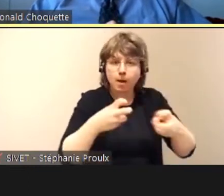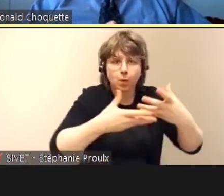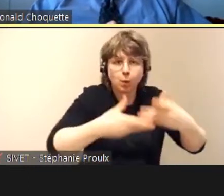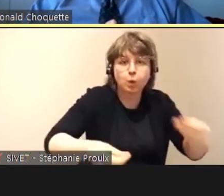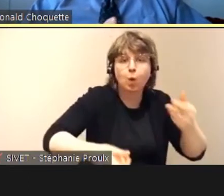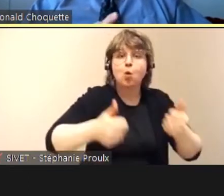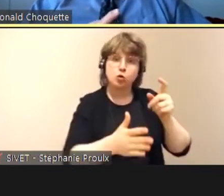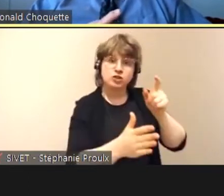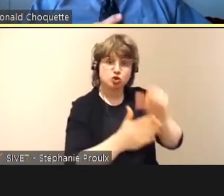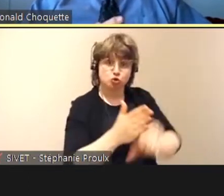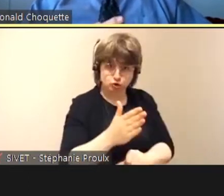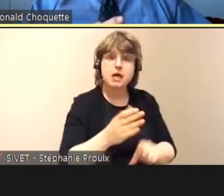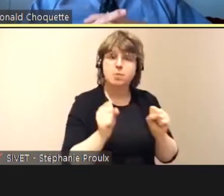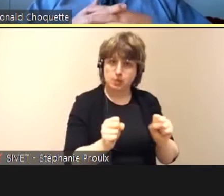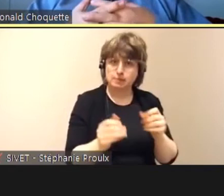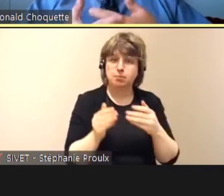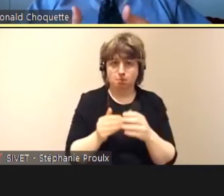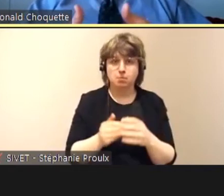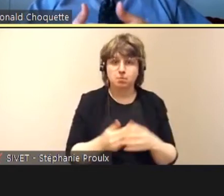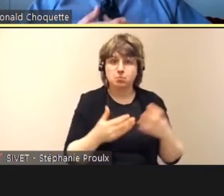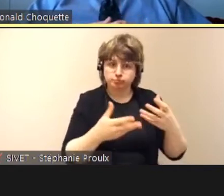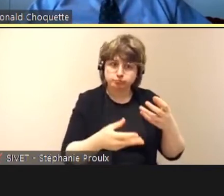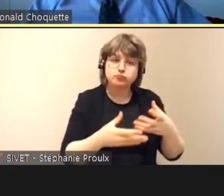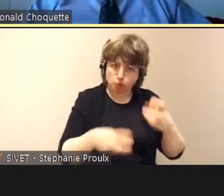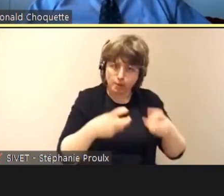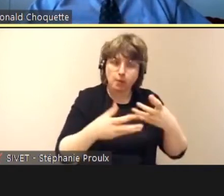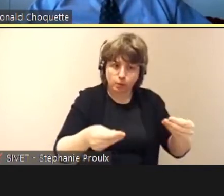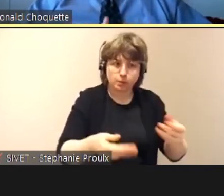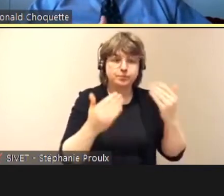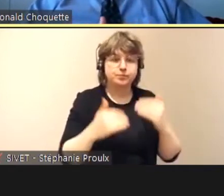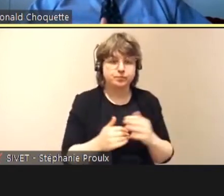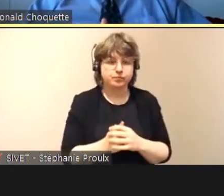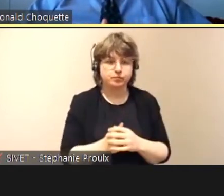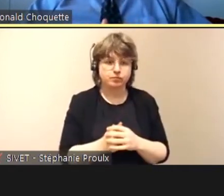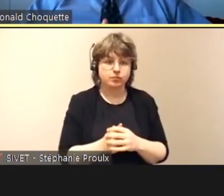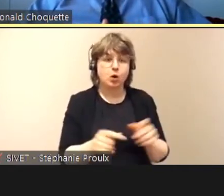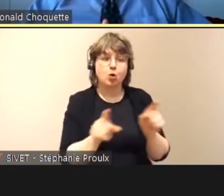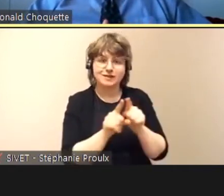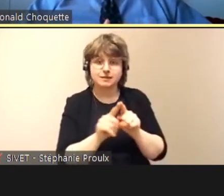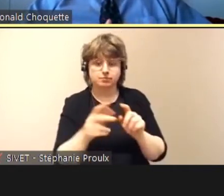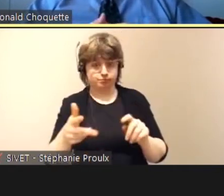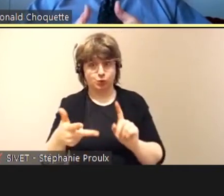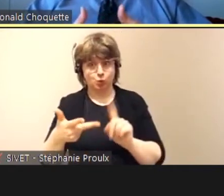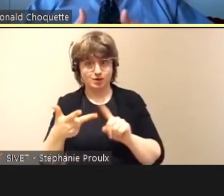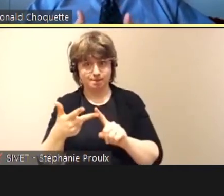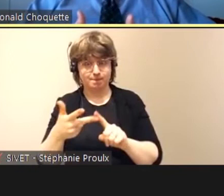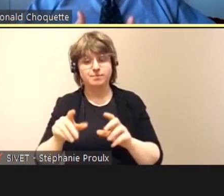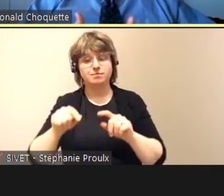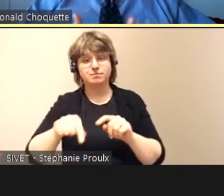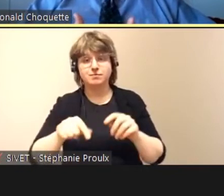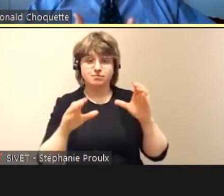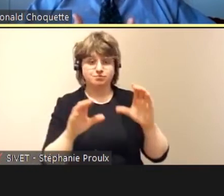chirurgies. OK? Finalement, vous avez ce qu'on appelle l'oreille interne. Ça, c'est